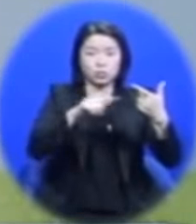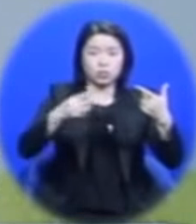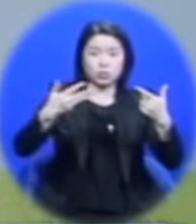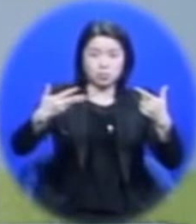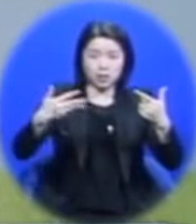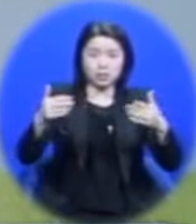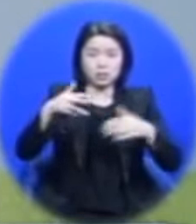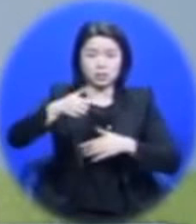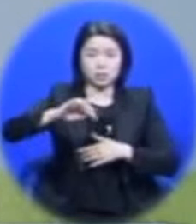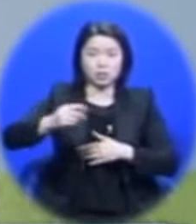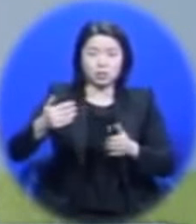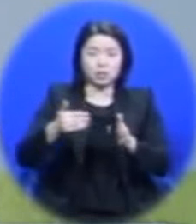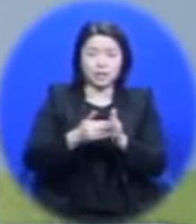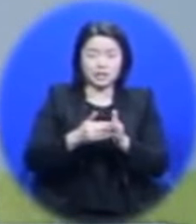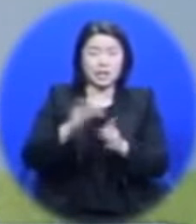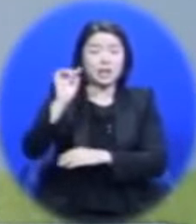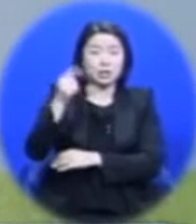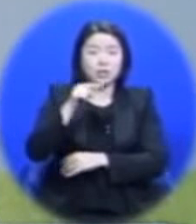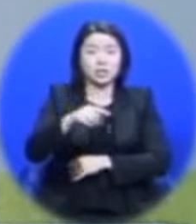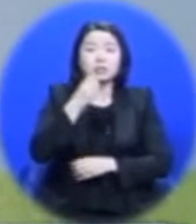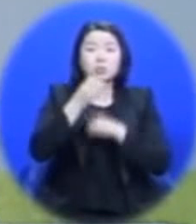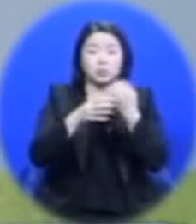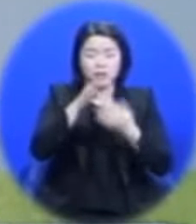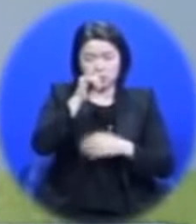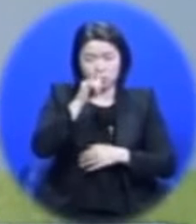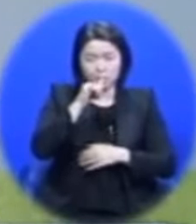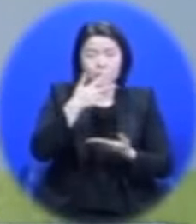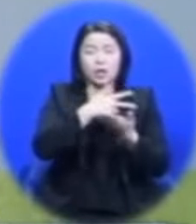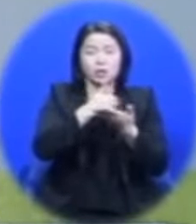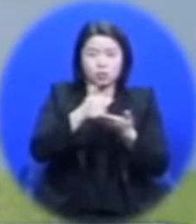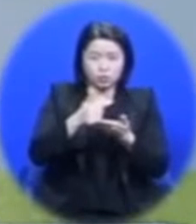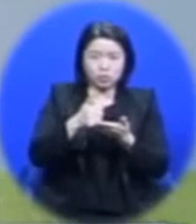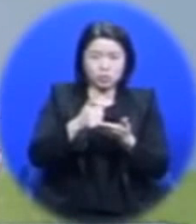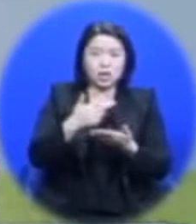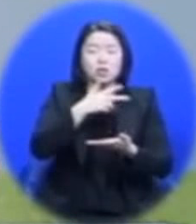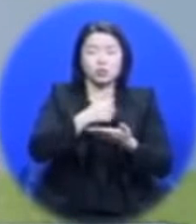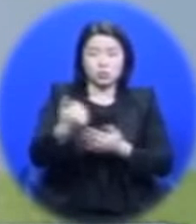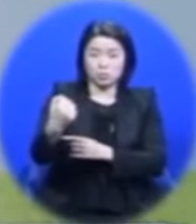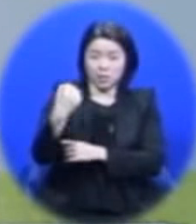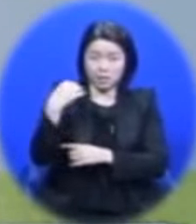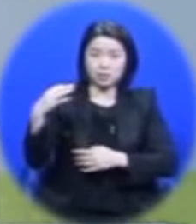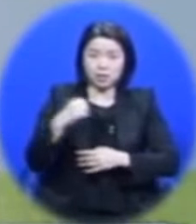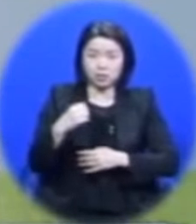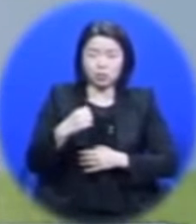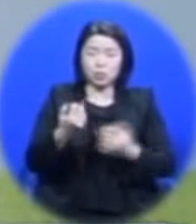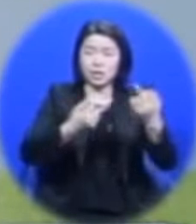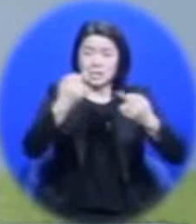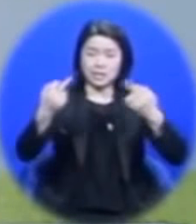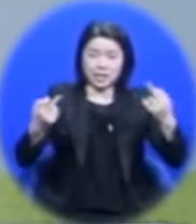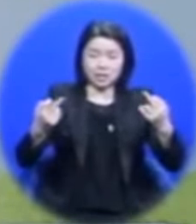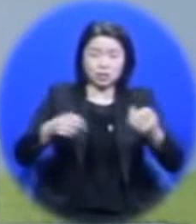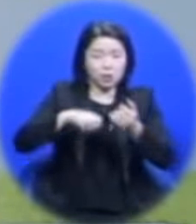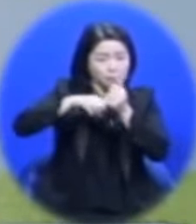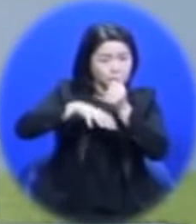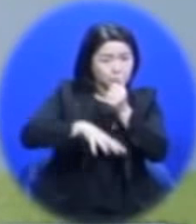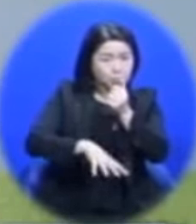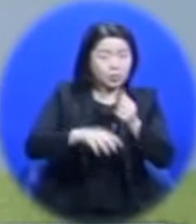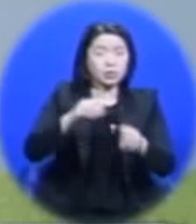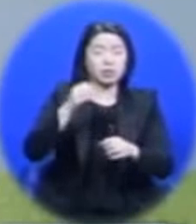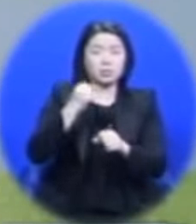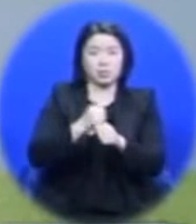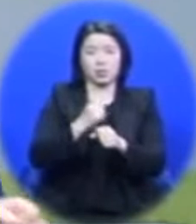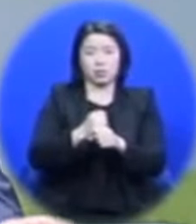8절까지 다윗이 그 고백을 하고 있습니다. 주님께서는 주님의 힘으로 산들이 뿌리를 내리게